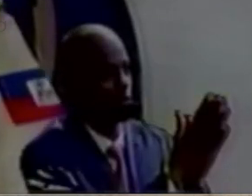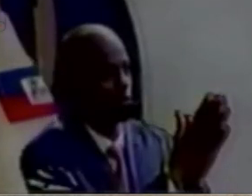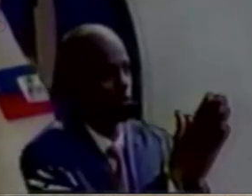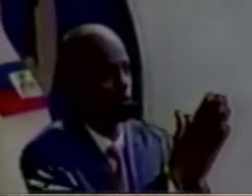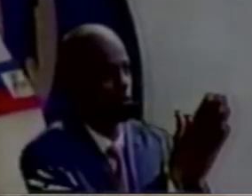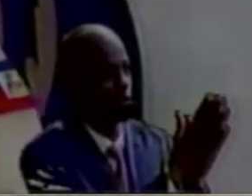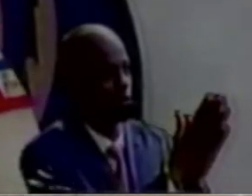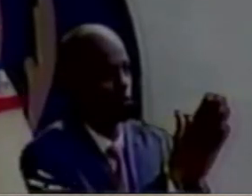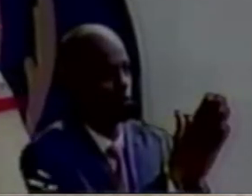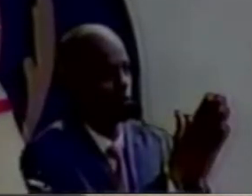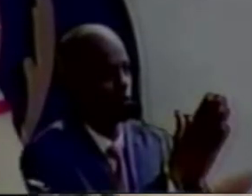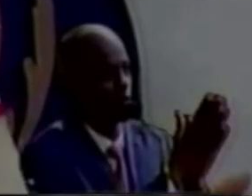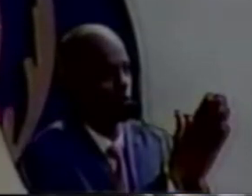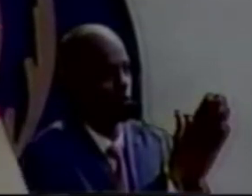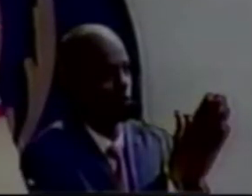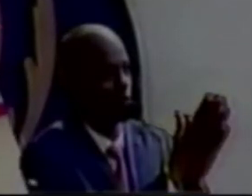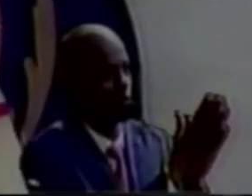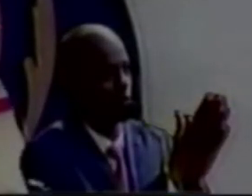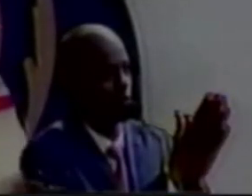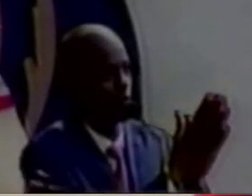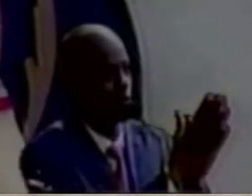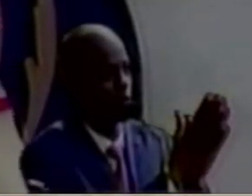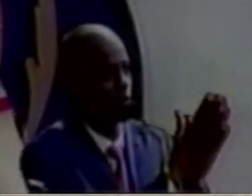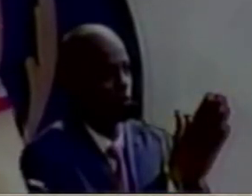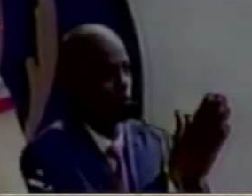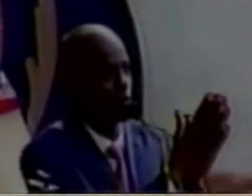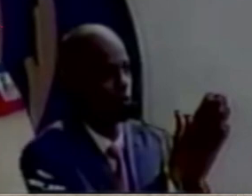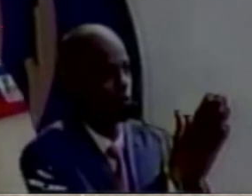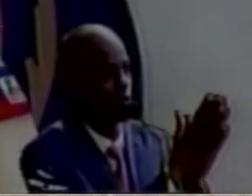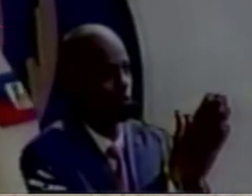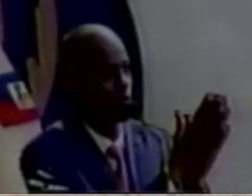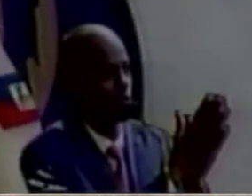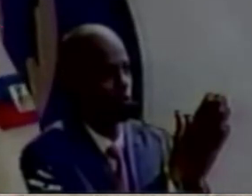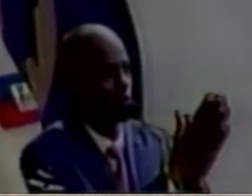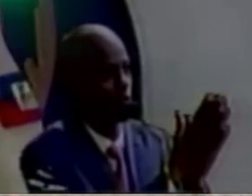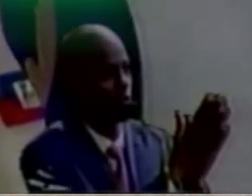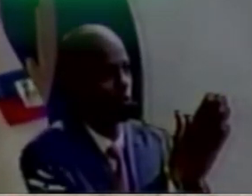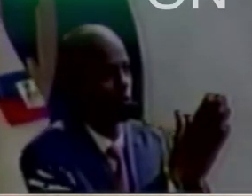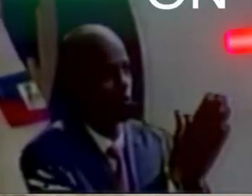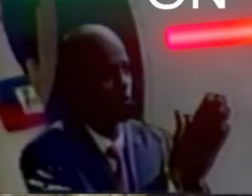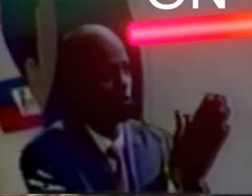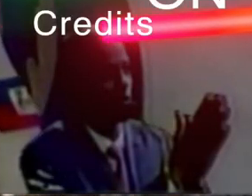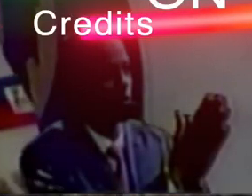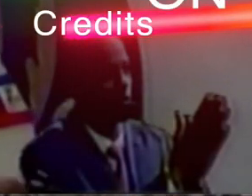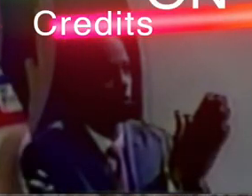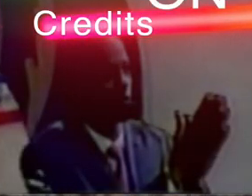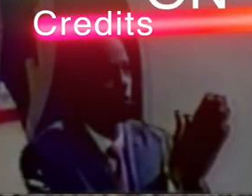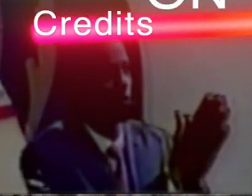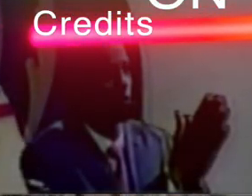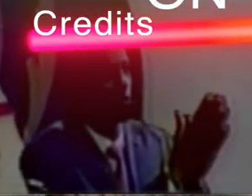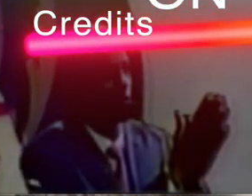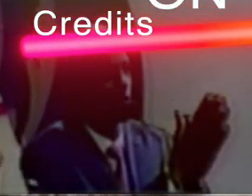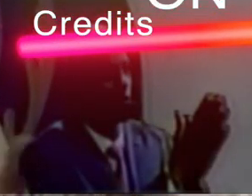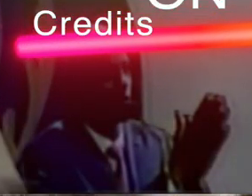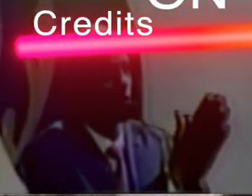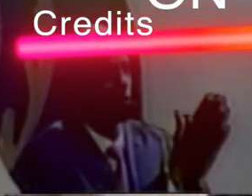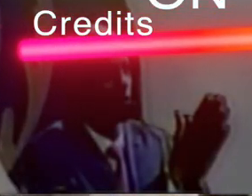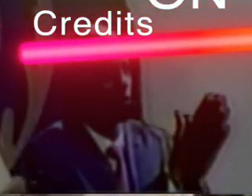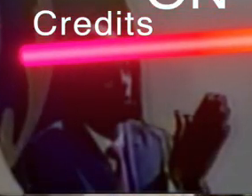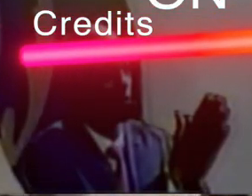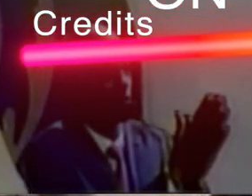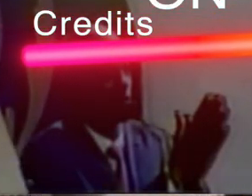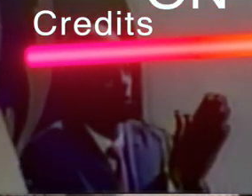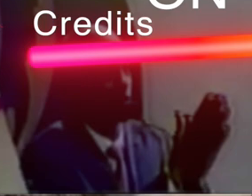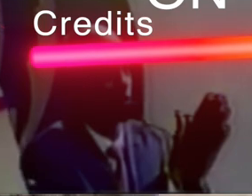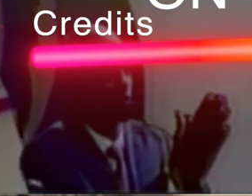par rapport à disposition yo ou bien j'ai reculé, pas de trop monde qui fréquentait zone ça yo. Tant